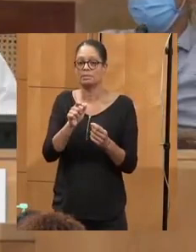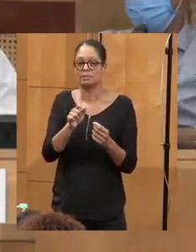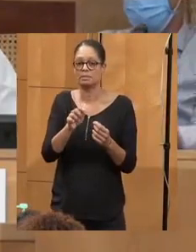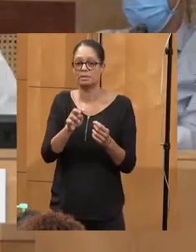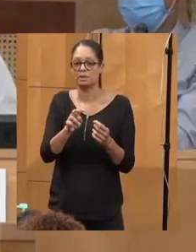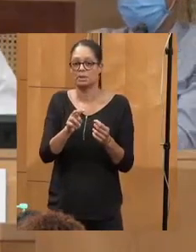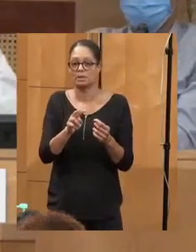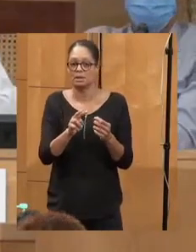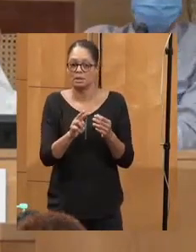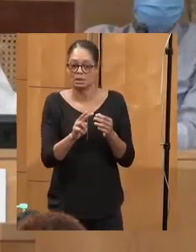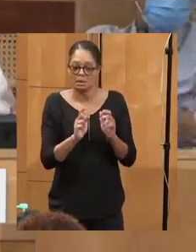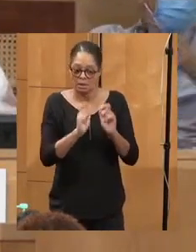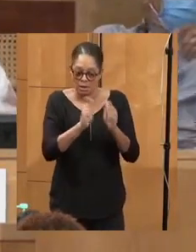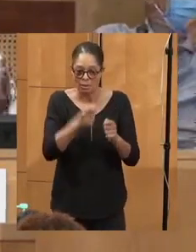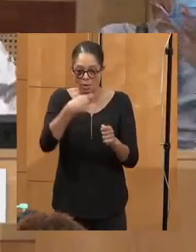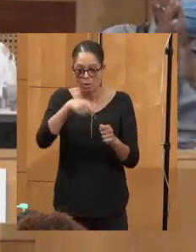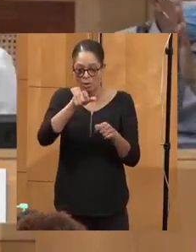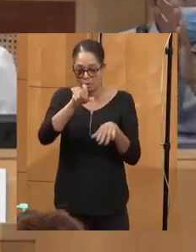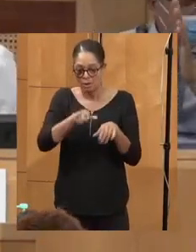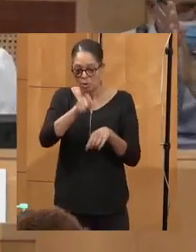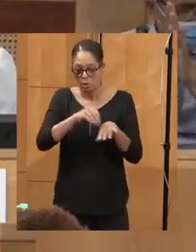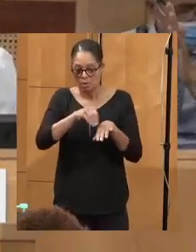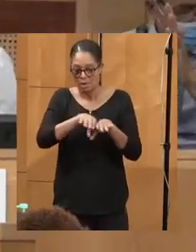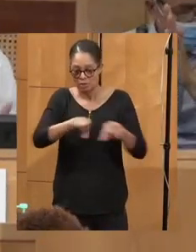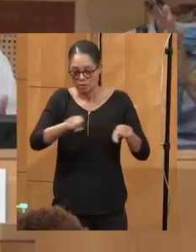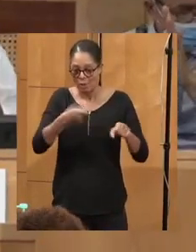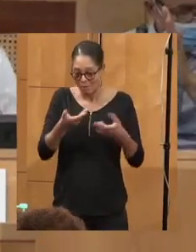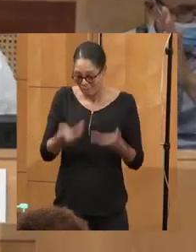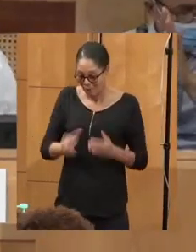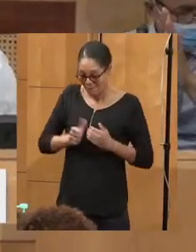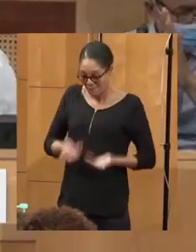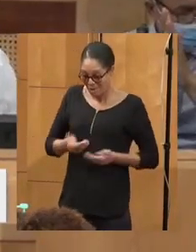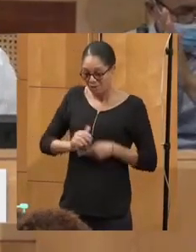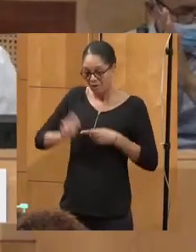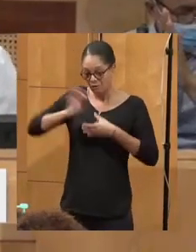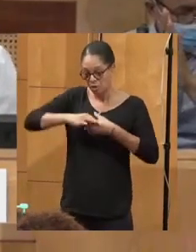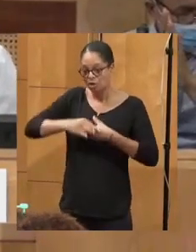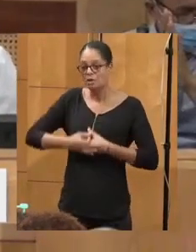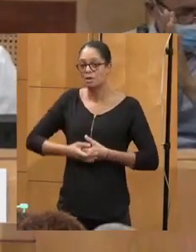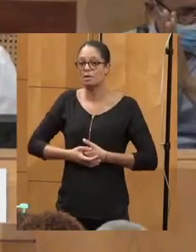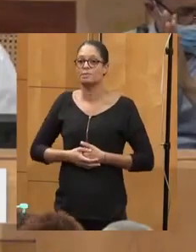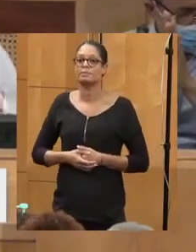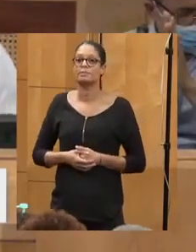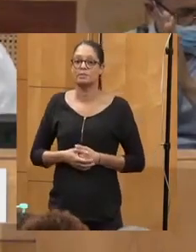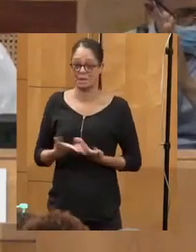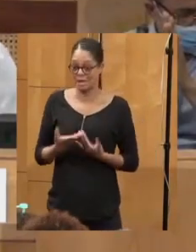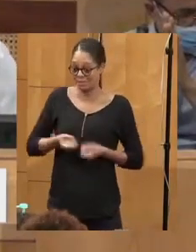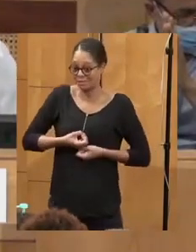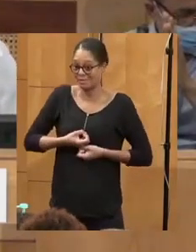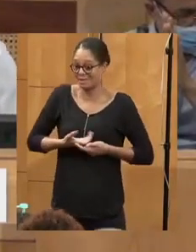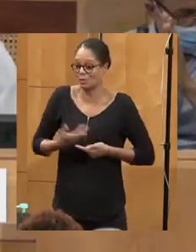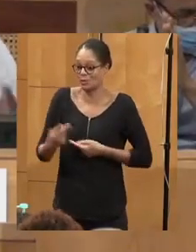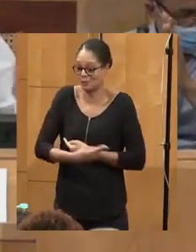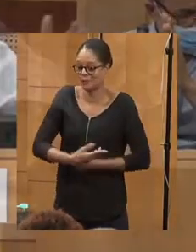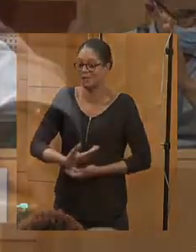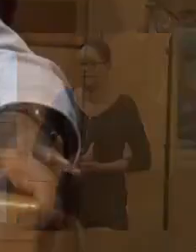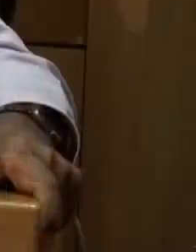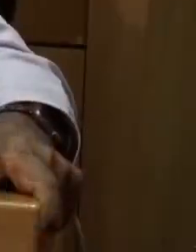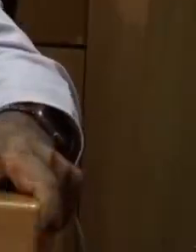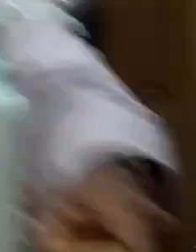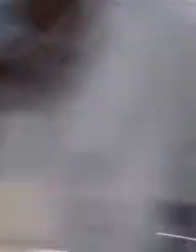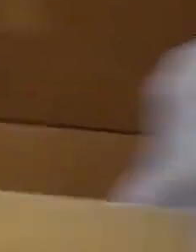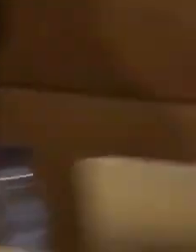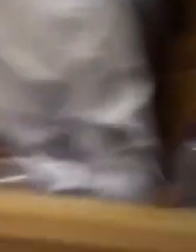Conseil exécutif, je vais mettre au vote maintenant. Voilà, c'est ce que je disais. C'est ça. Donc, avant